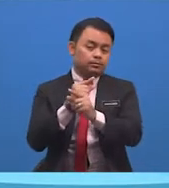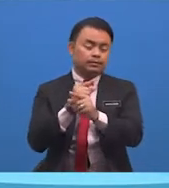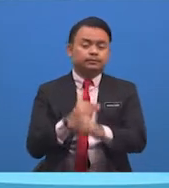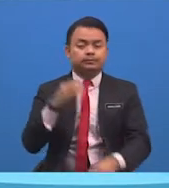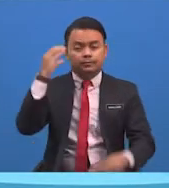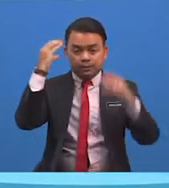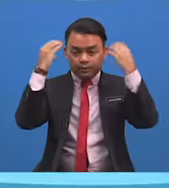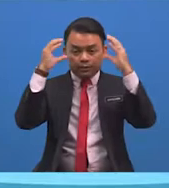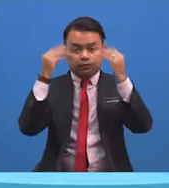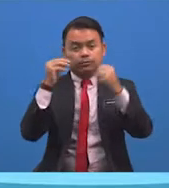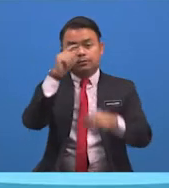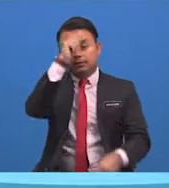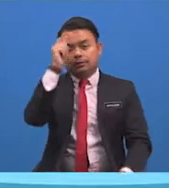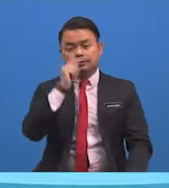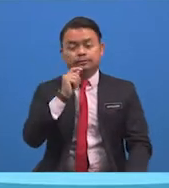cikgu ingin bertanya,